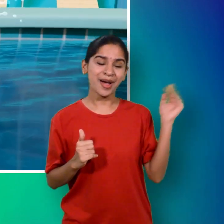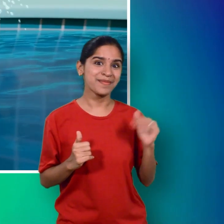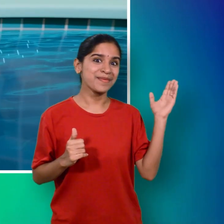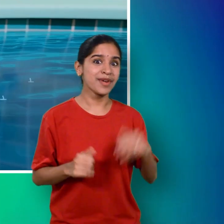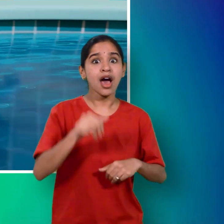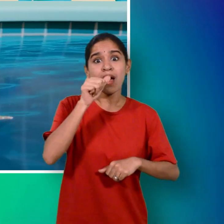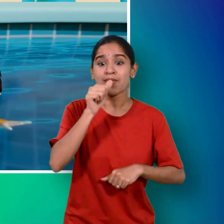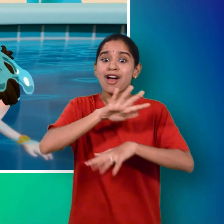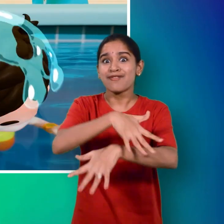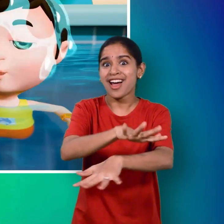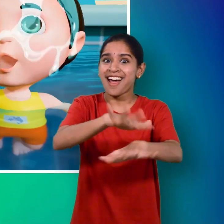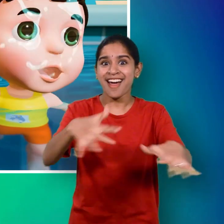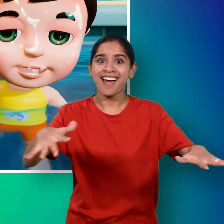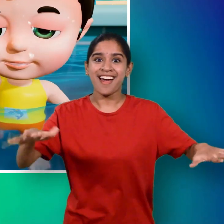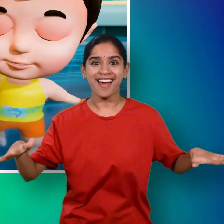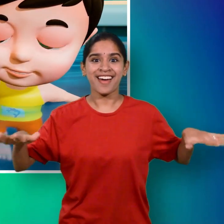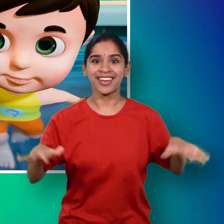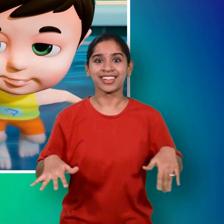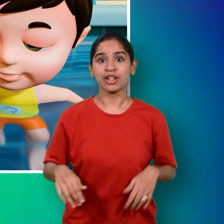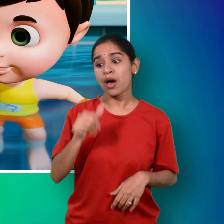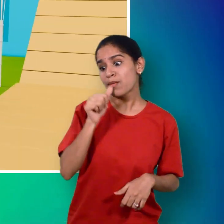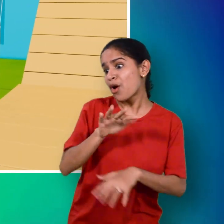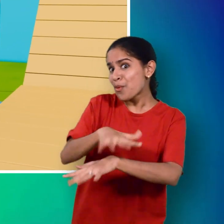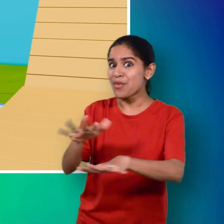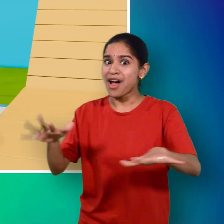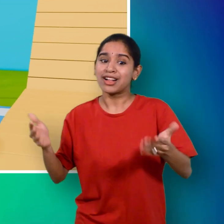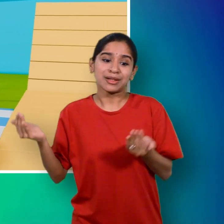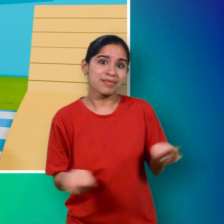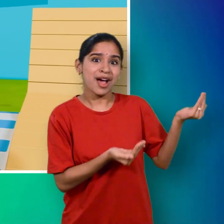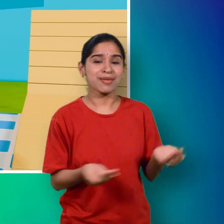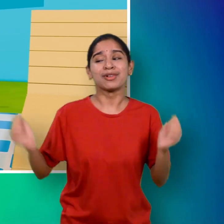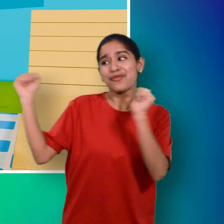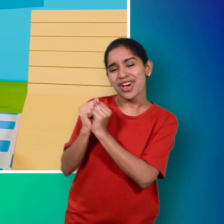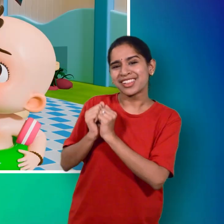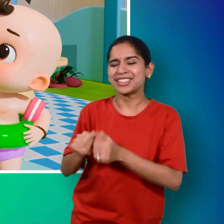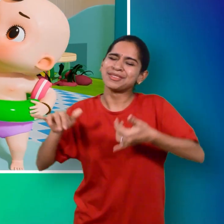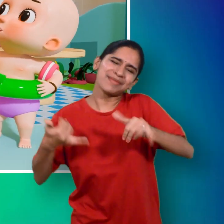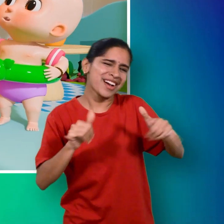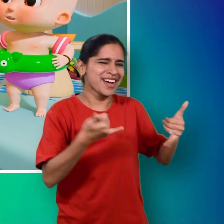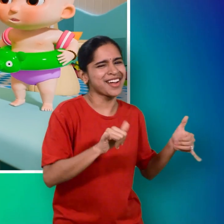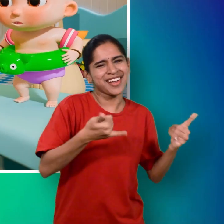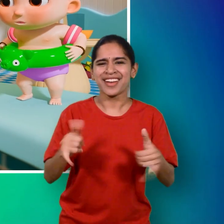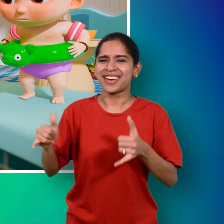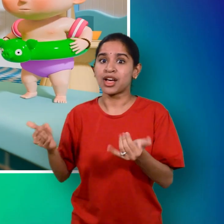चलो चले चलो चले तैरने, बेबी के संग